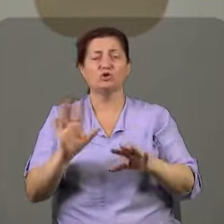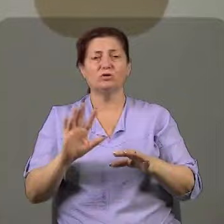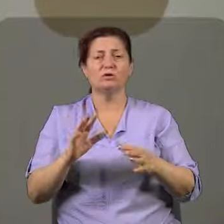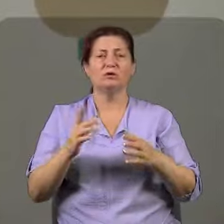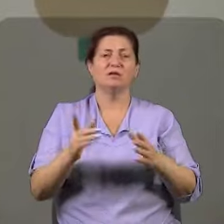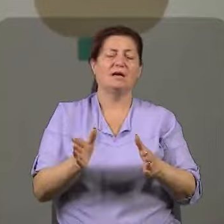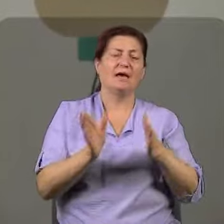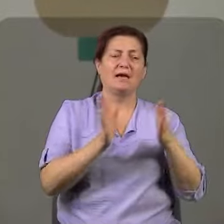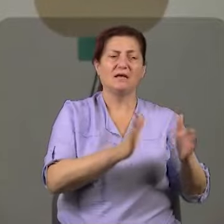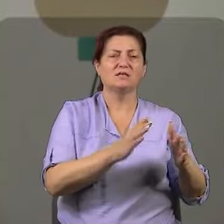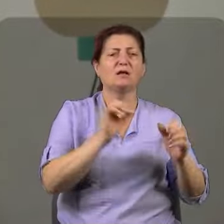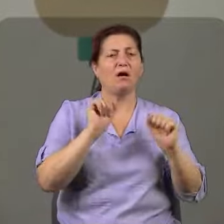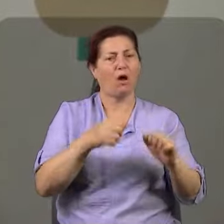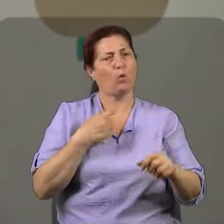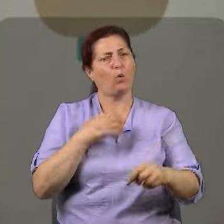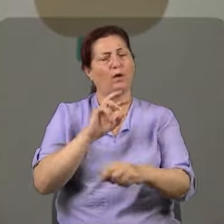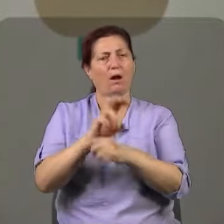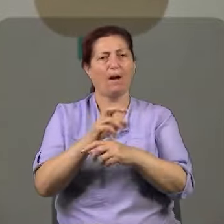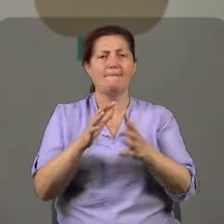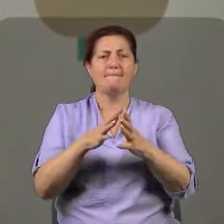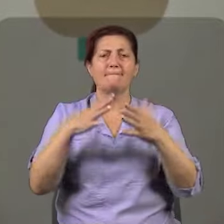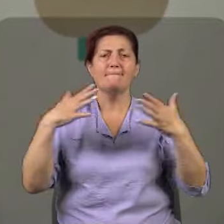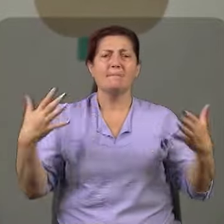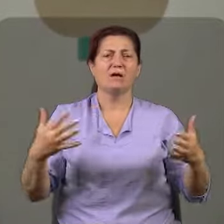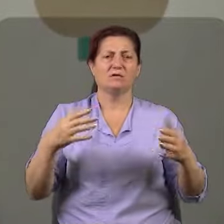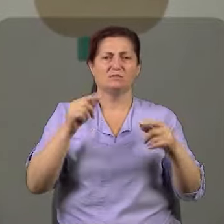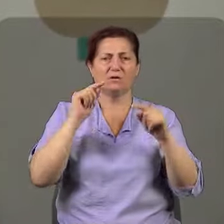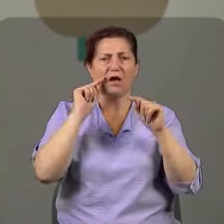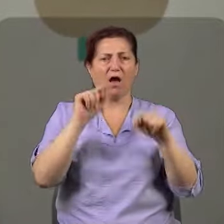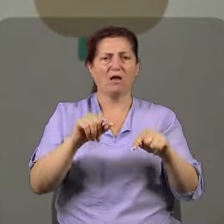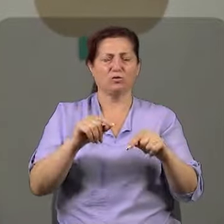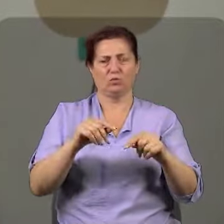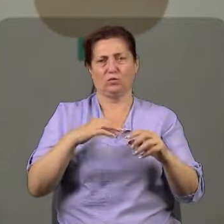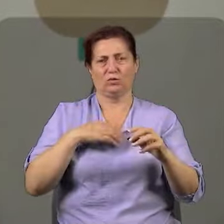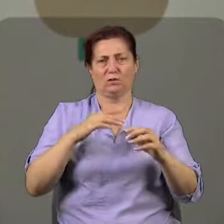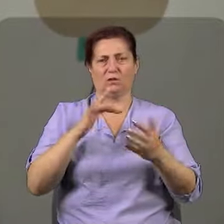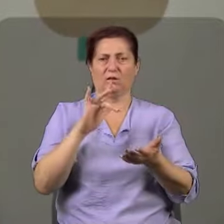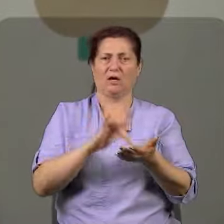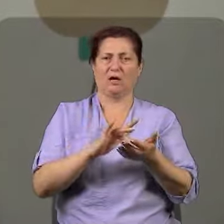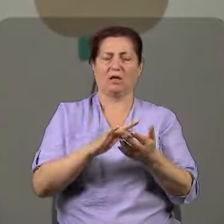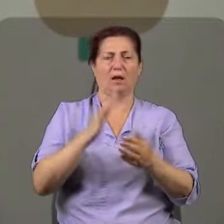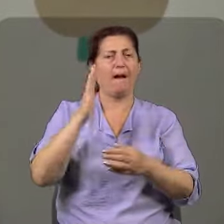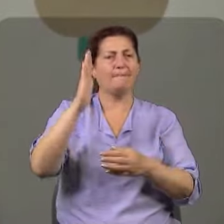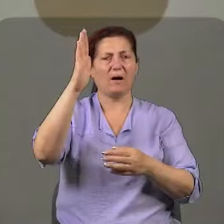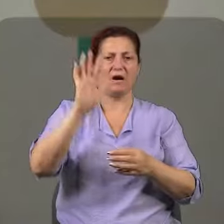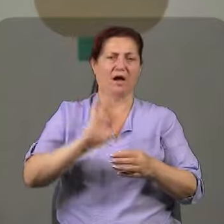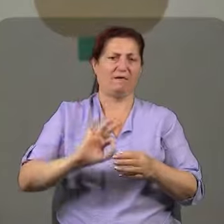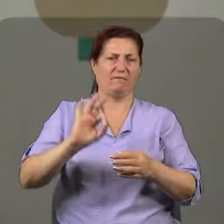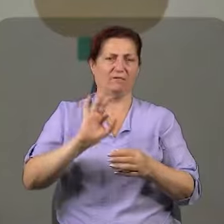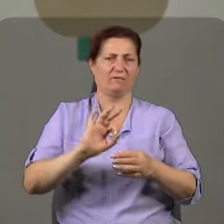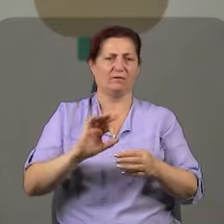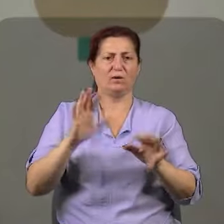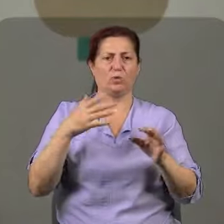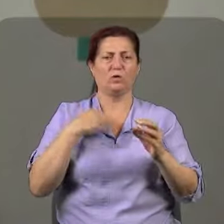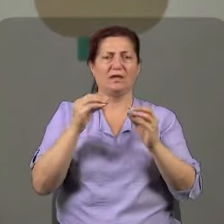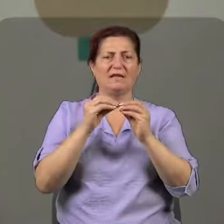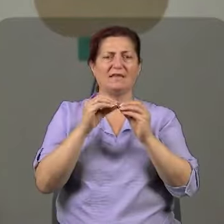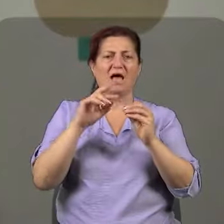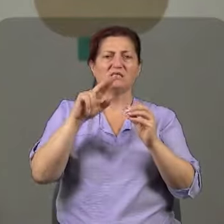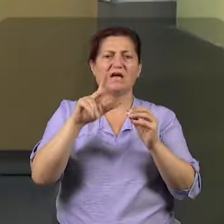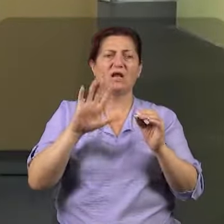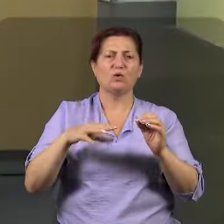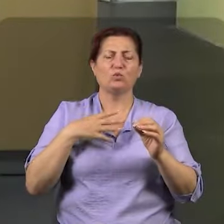իսկ էստեղ ես կարող եմ գալ եւ մեծ ազդեցություն ունենալ երկրի ապագայի վրա։ Իսկ իմ արածը կոնկրետ ես կզգամ, ասենք մի 10 տարի հետո, որ ես մեծ